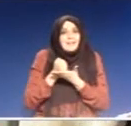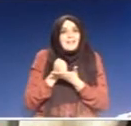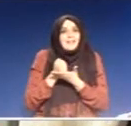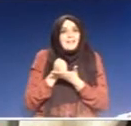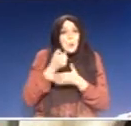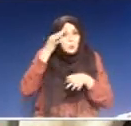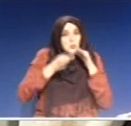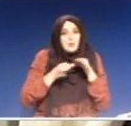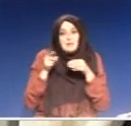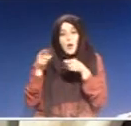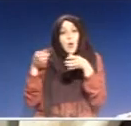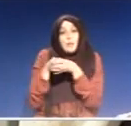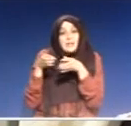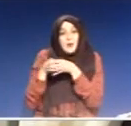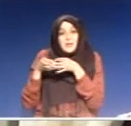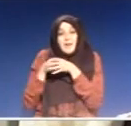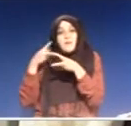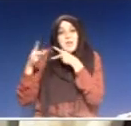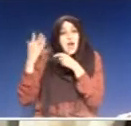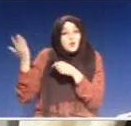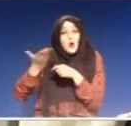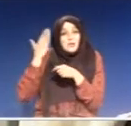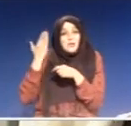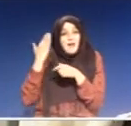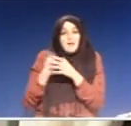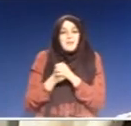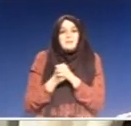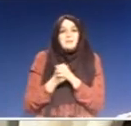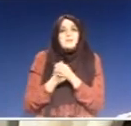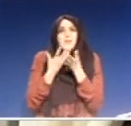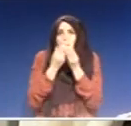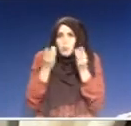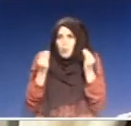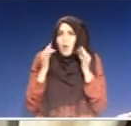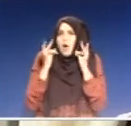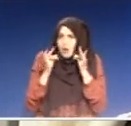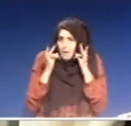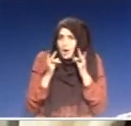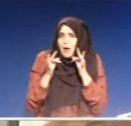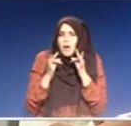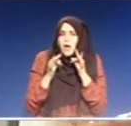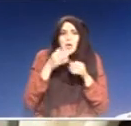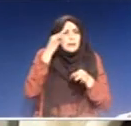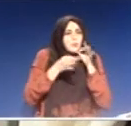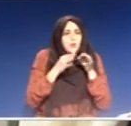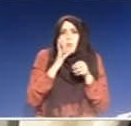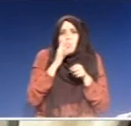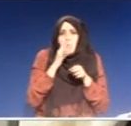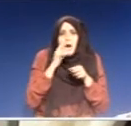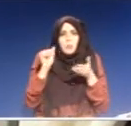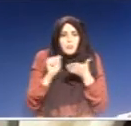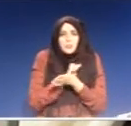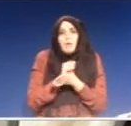القضاء، والكثير من القضايا يحل على مستوى العقال الحكماء